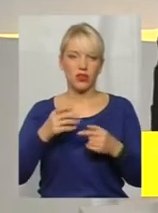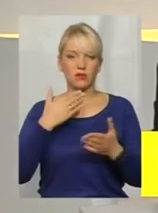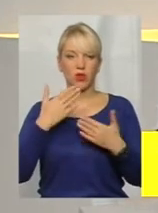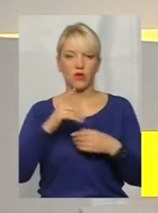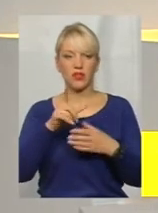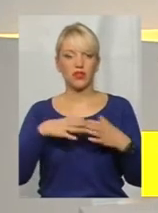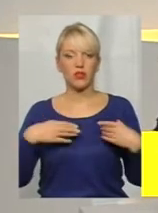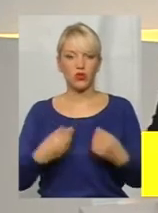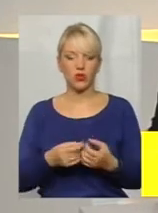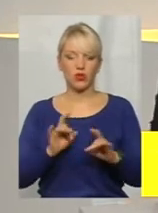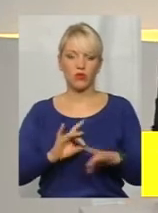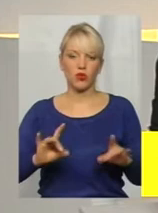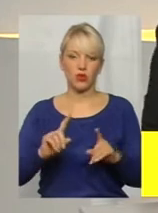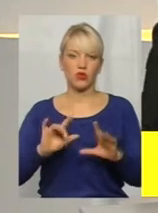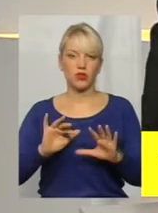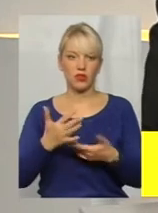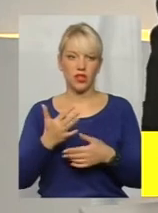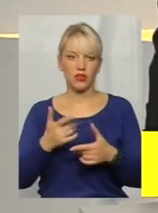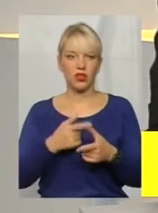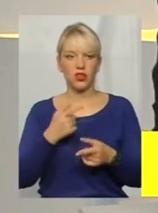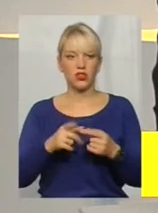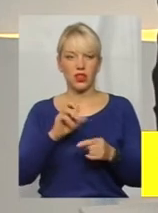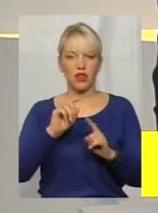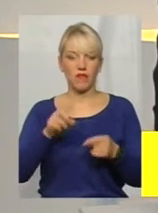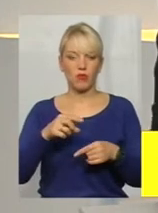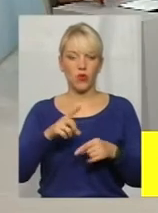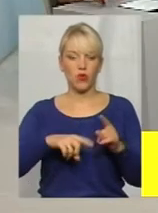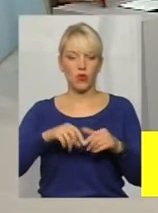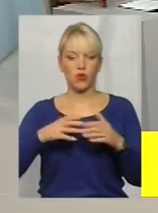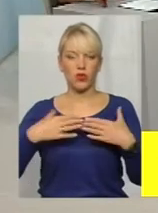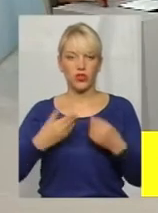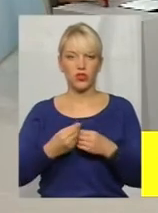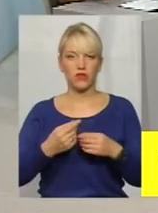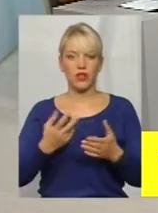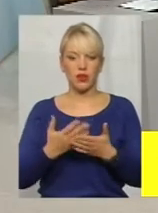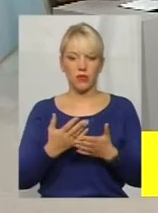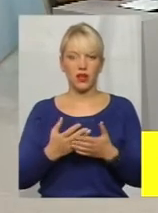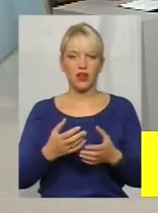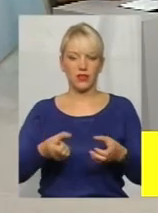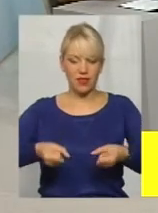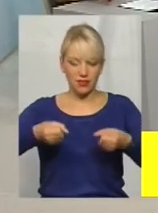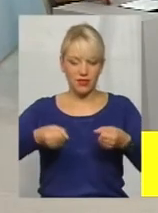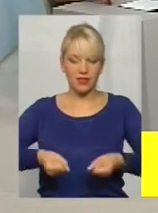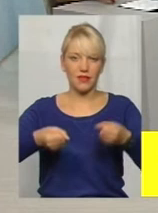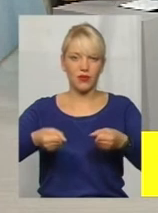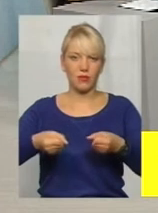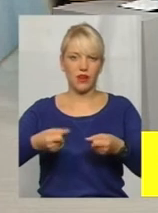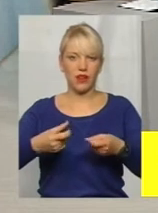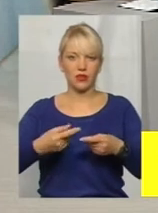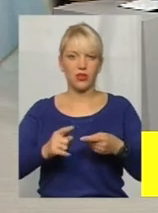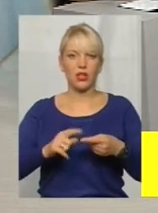родичами, пояснювати, що сталося, чи на вимогу родичів підключити там дефібрилятор, що має робити лікар?